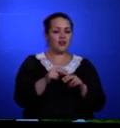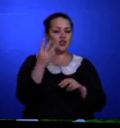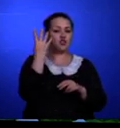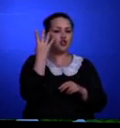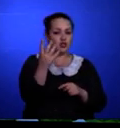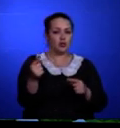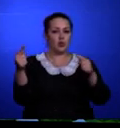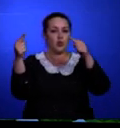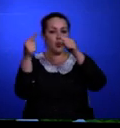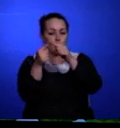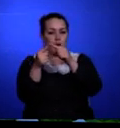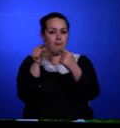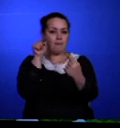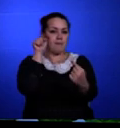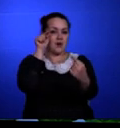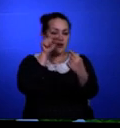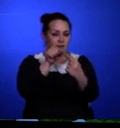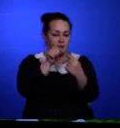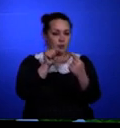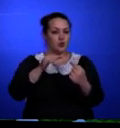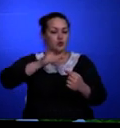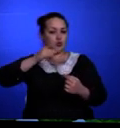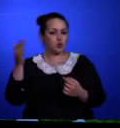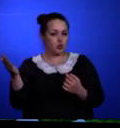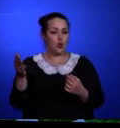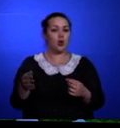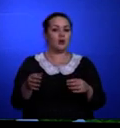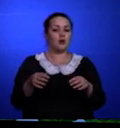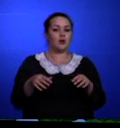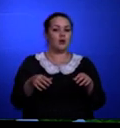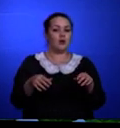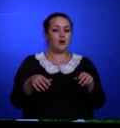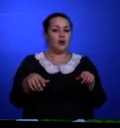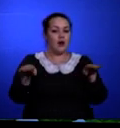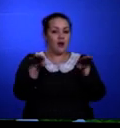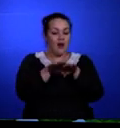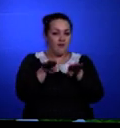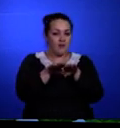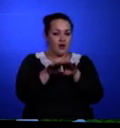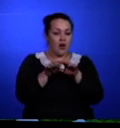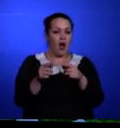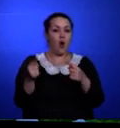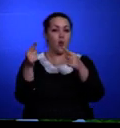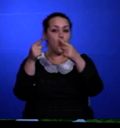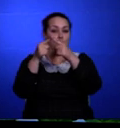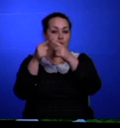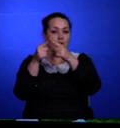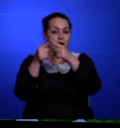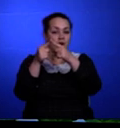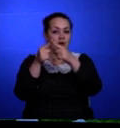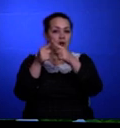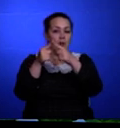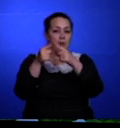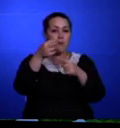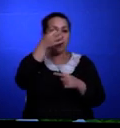которого противоположные стороны равны а углы прямые и мы с вами